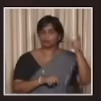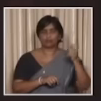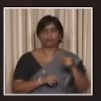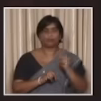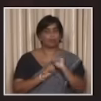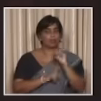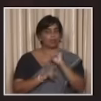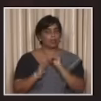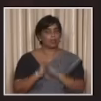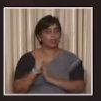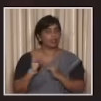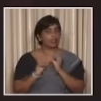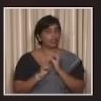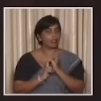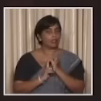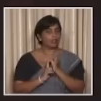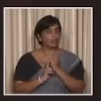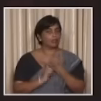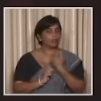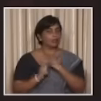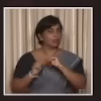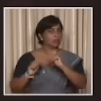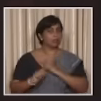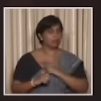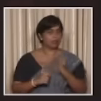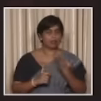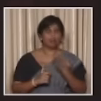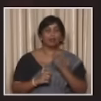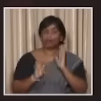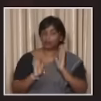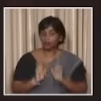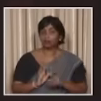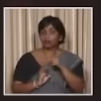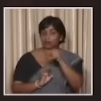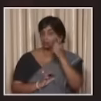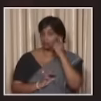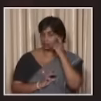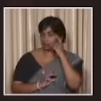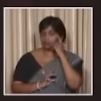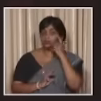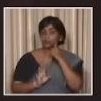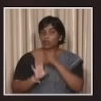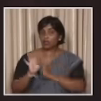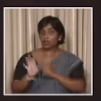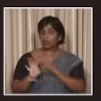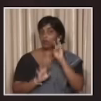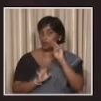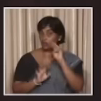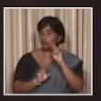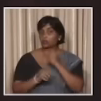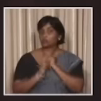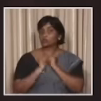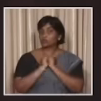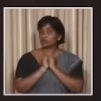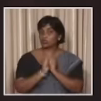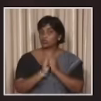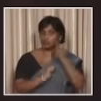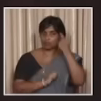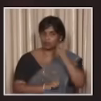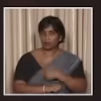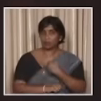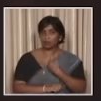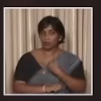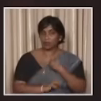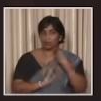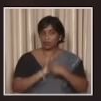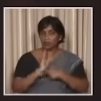මේ පාර්ලිමේන්තු මන්ත්‍රී ධූරෙන් අපිට හම්බෙච්ච දෙයක් නැහැ. හැබැයි ඔබතුමා මතක තියාගන්න අවුරුදු 30ක්ම රස්සාවක් කරපු මිනිස්සෙක්